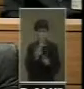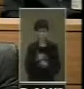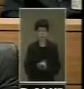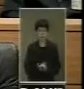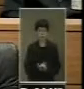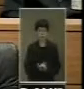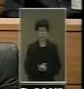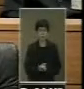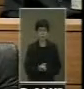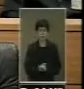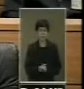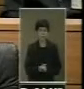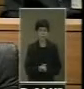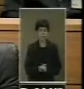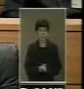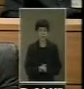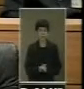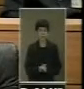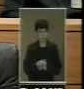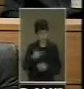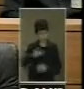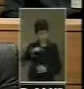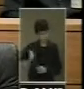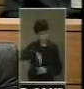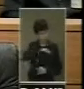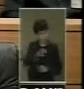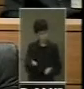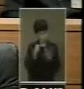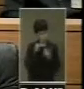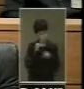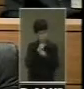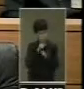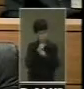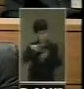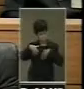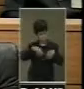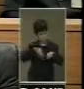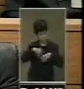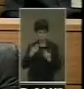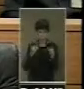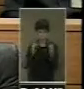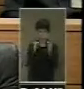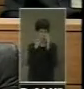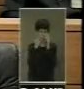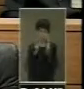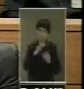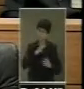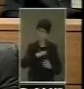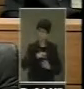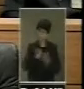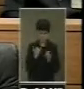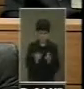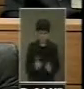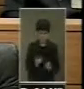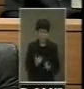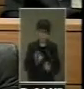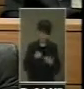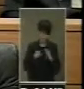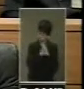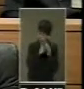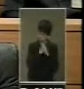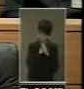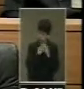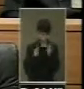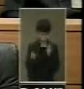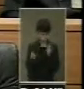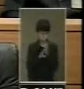ล่าตื่นเถิดพี่น้องไร้สิทธิเสรีครั้งนี้เราสู้เป็น